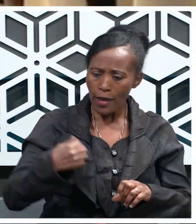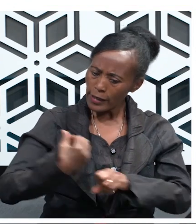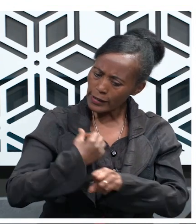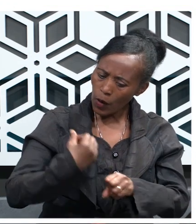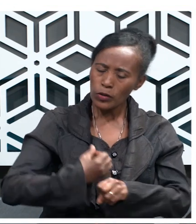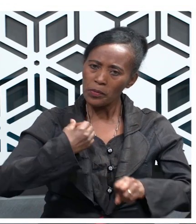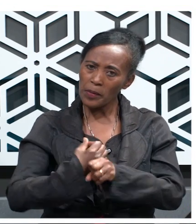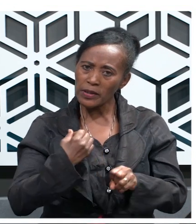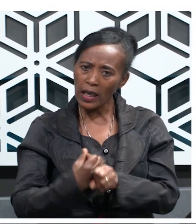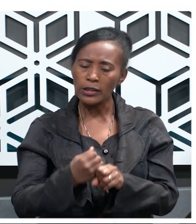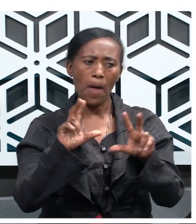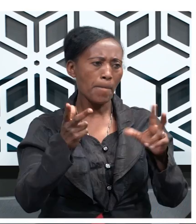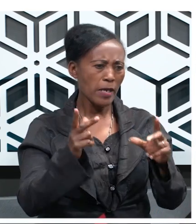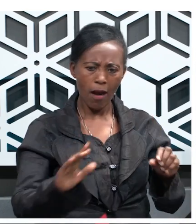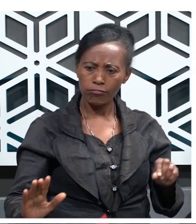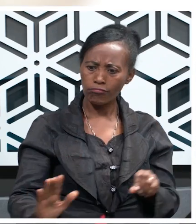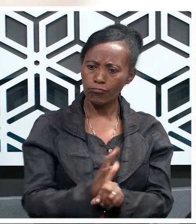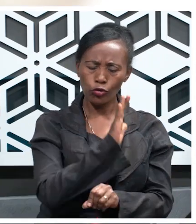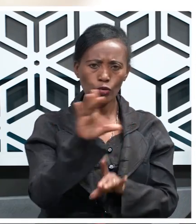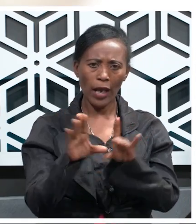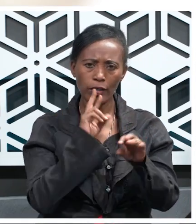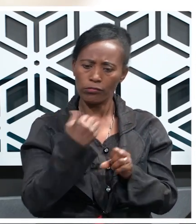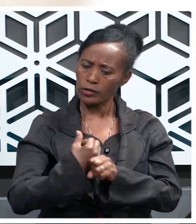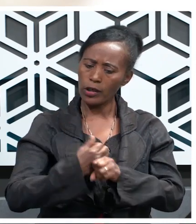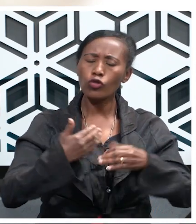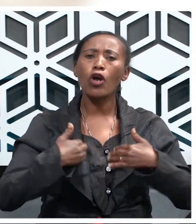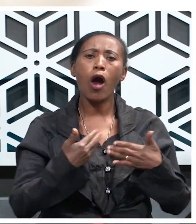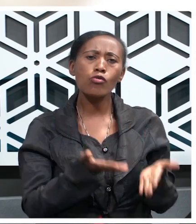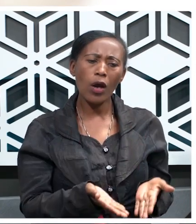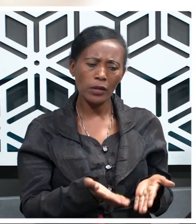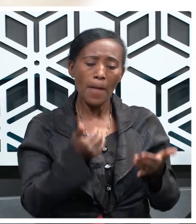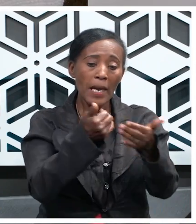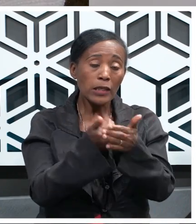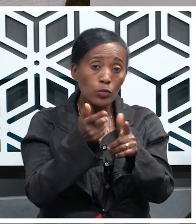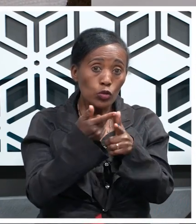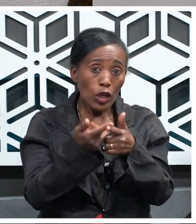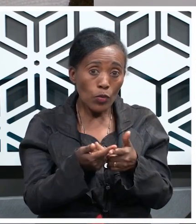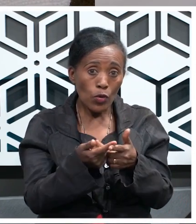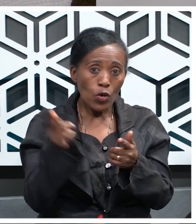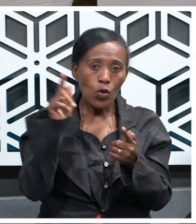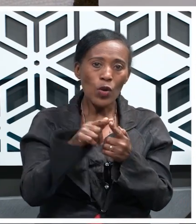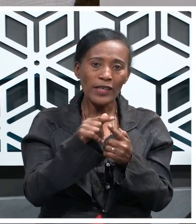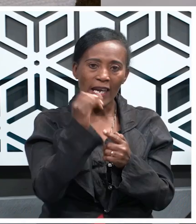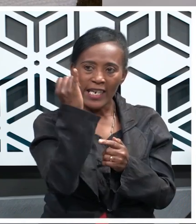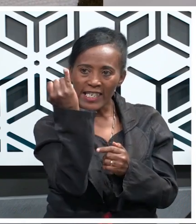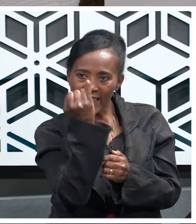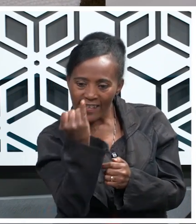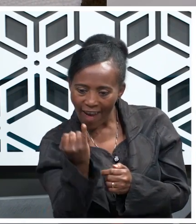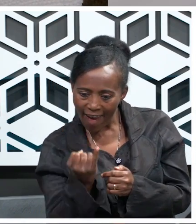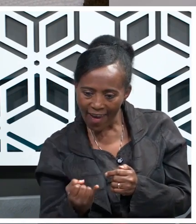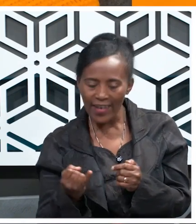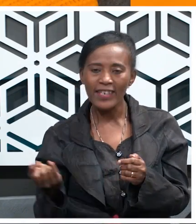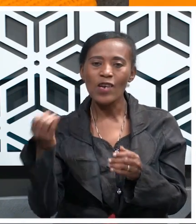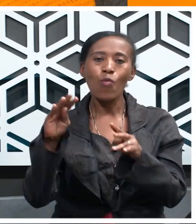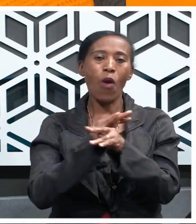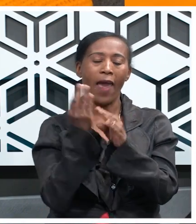የተለያዩ ስራዎችን በመስራት ለሚዲያ ብቁ ያደረገቻቸው ስራዎች አሉ። በቅርቡ ደግሞ ወደ ዲዛይኒንግ